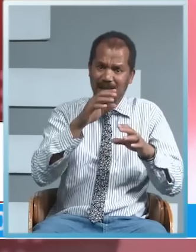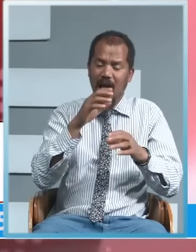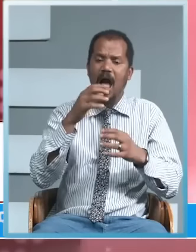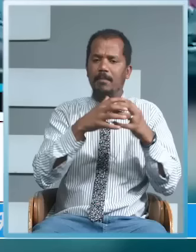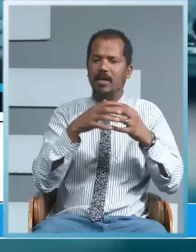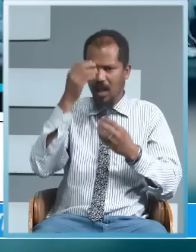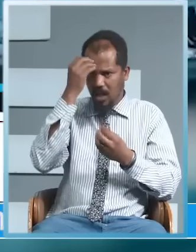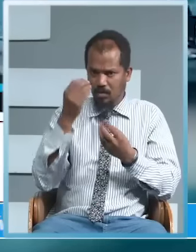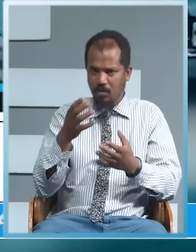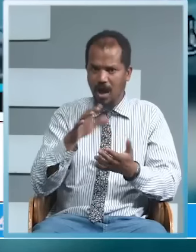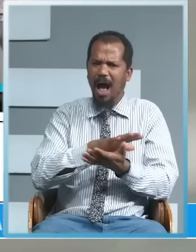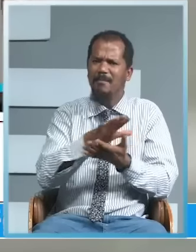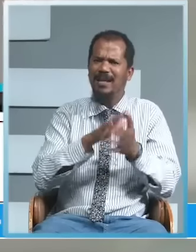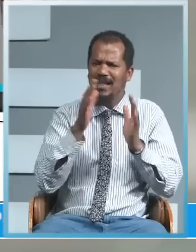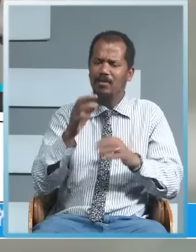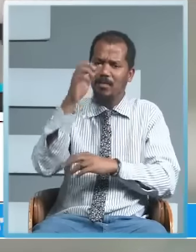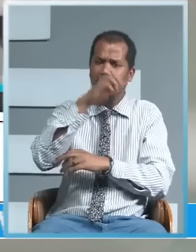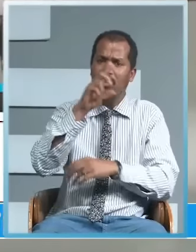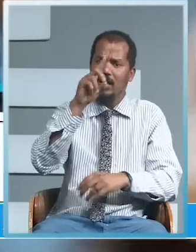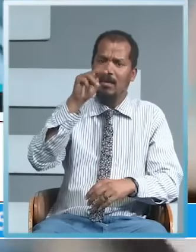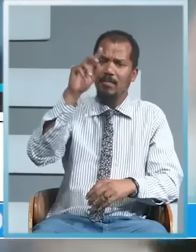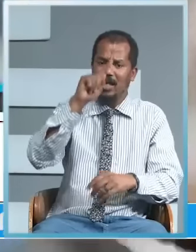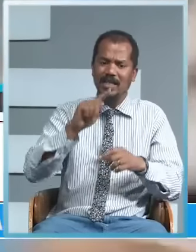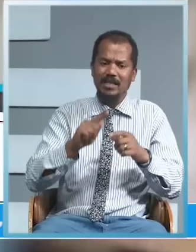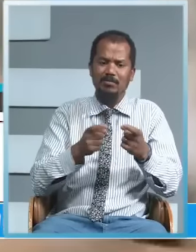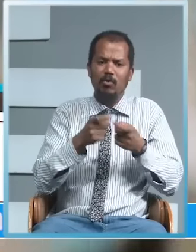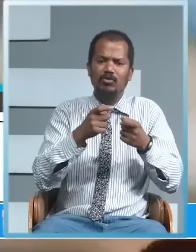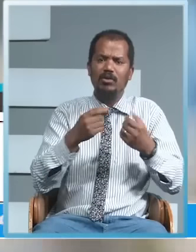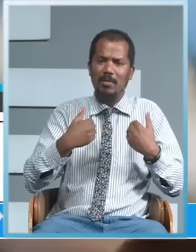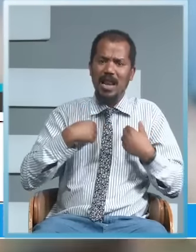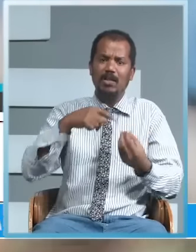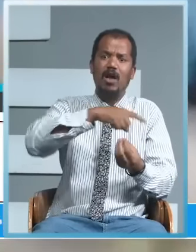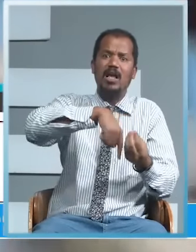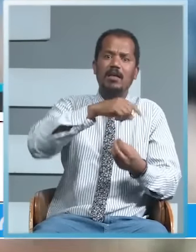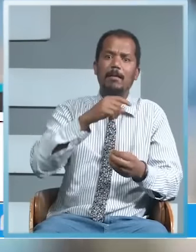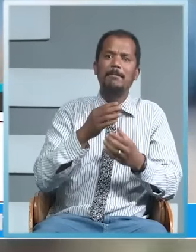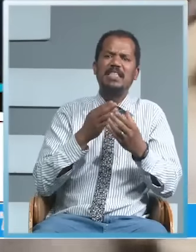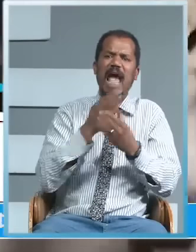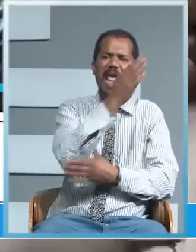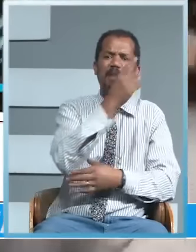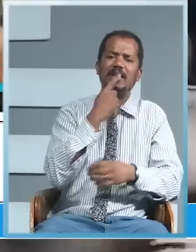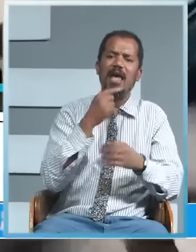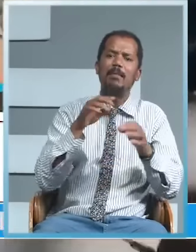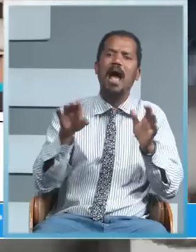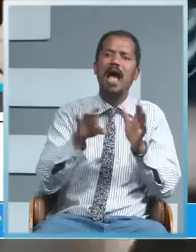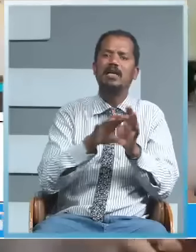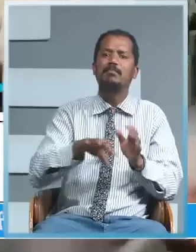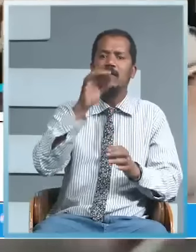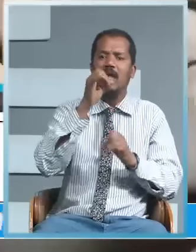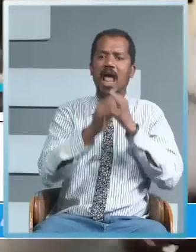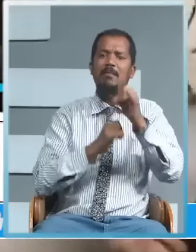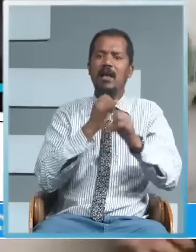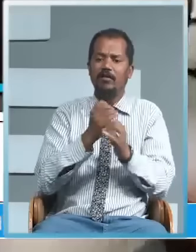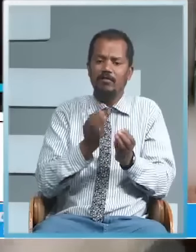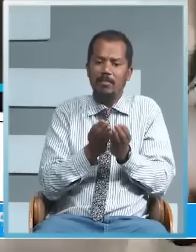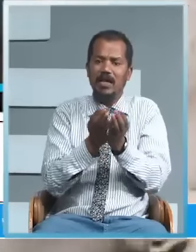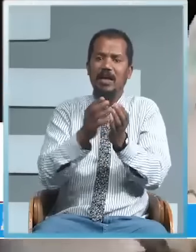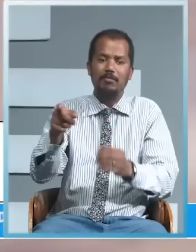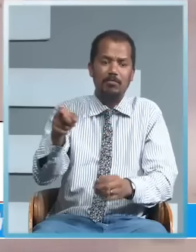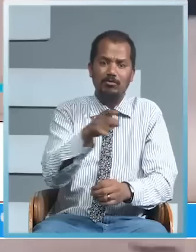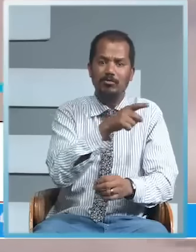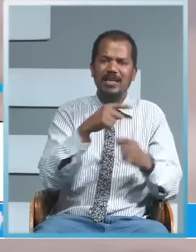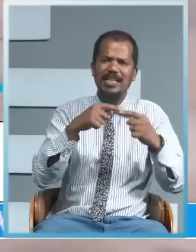አሜሪካ አስታወቀች። አማጽያኑ በዕለቱ በየመን በቁጥጥራቸው ካለ አካባቢ ሚሳኤል በቀይ ባህር ወደሚገኘው ዓለም አቀፍ የመርከብ